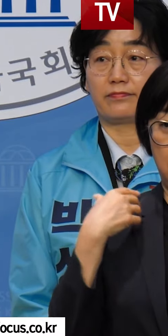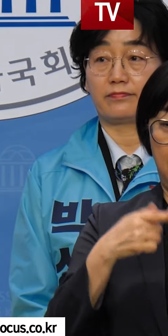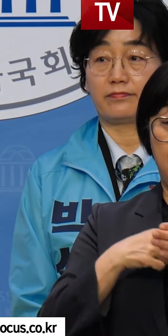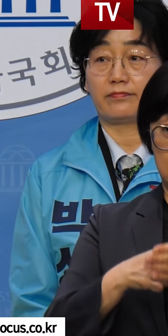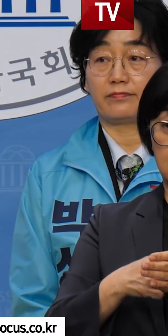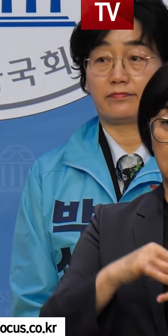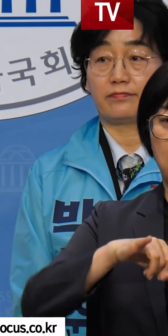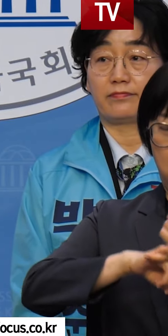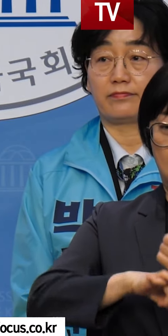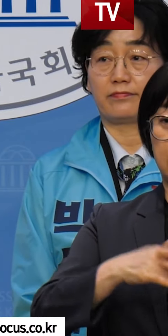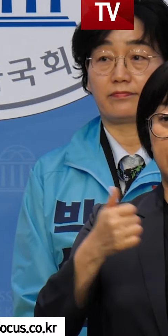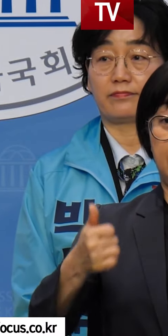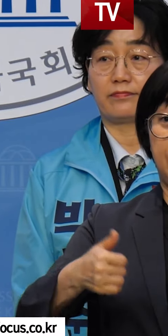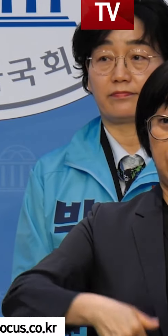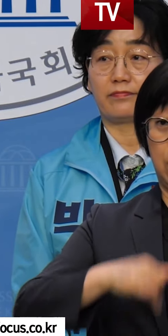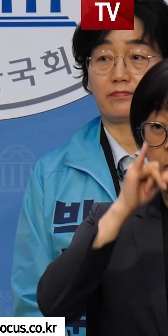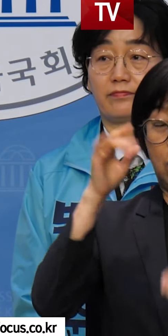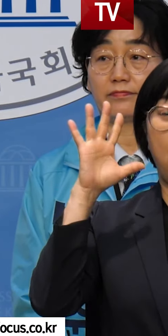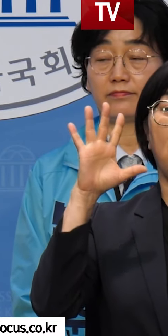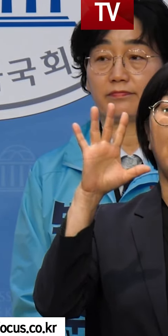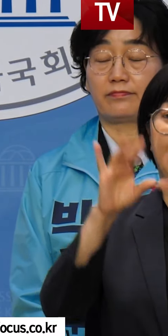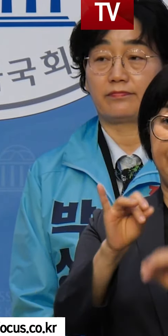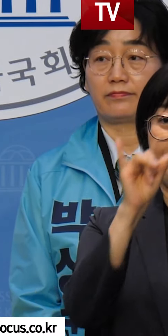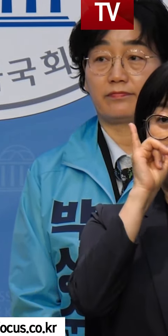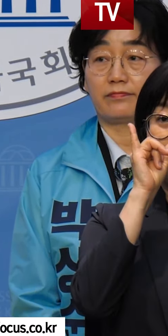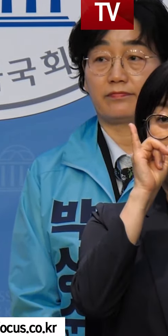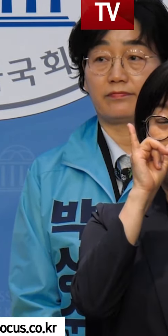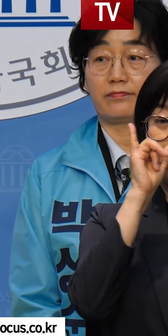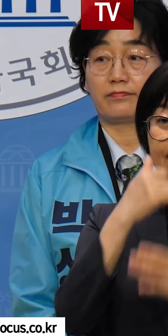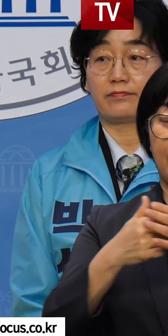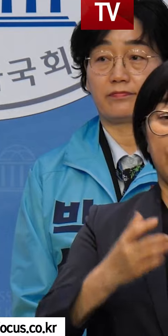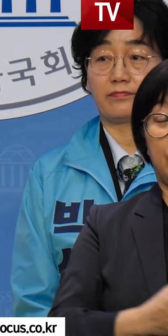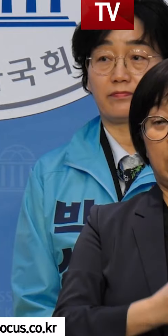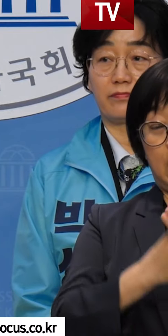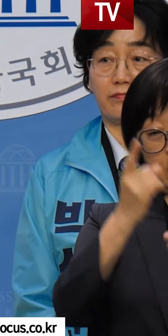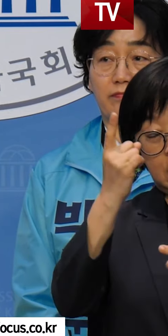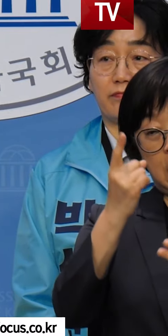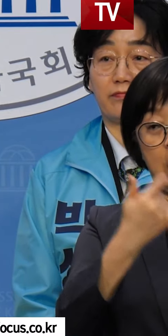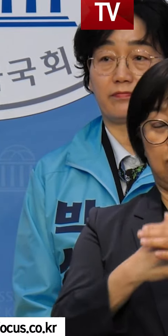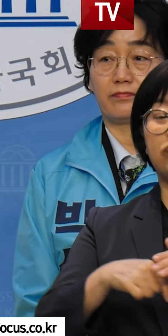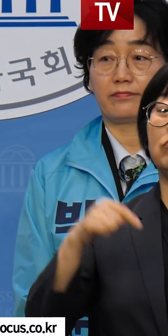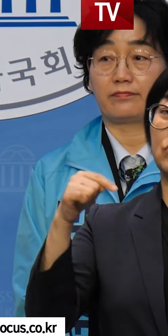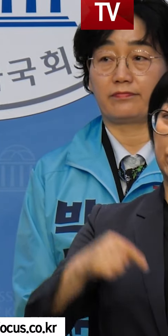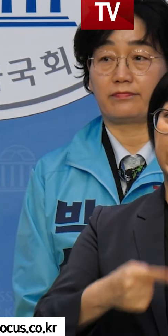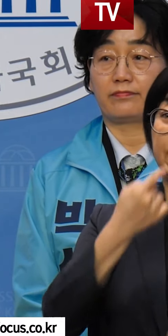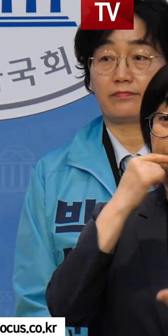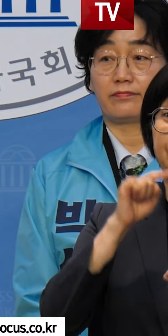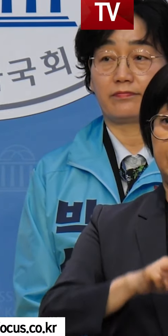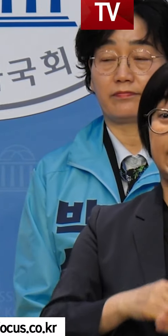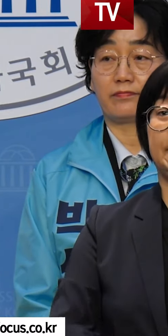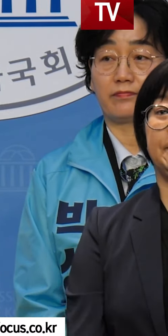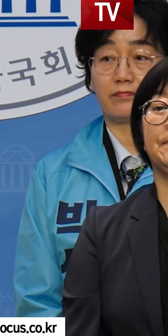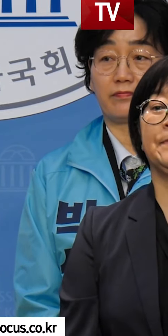폭정을 반드시 심판해야 한다는 공감대가 있었기에 단일화 논의는 원만하게 이루어졌습니다.